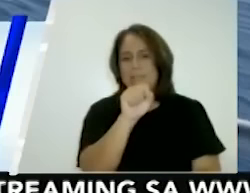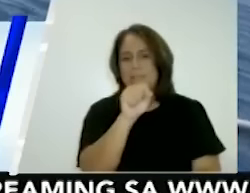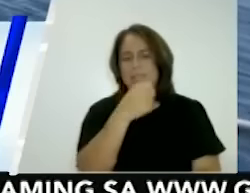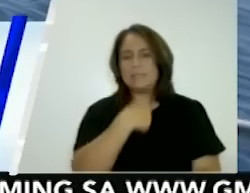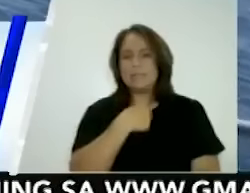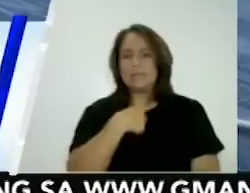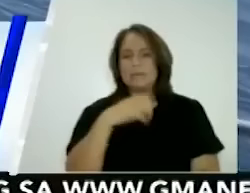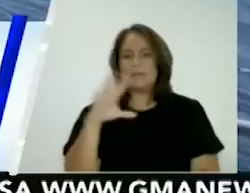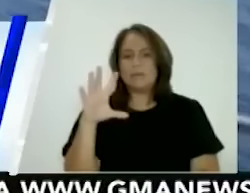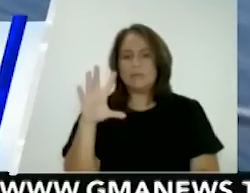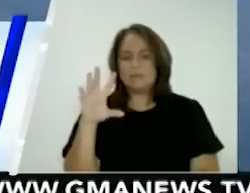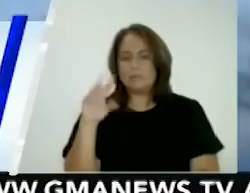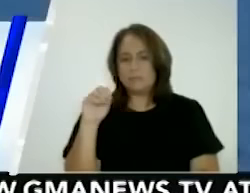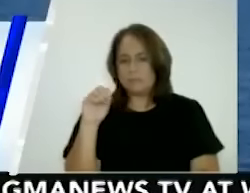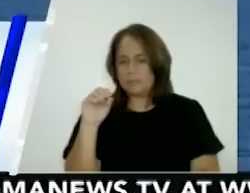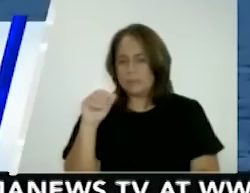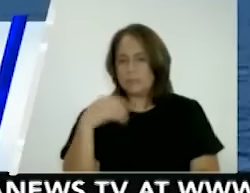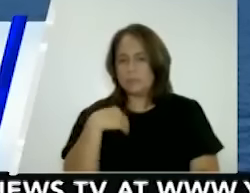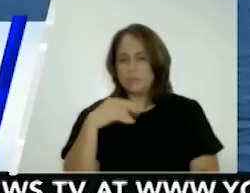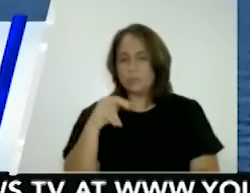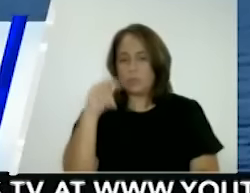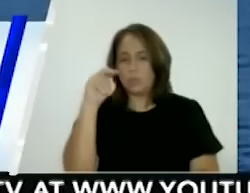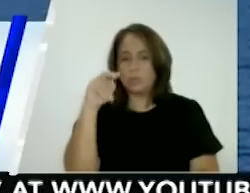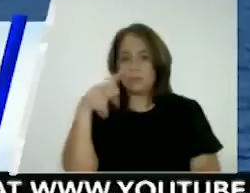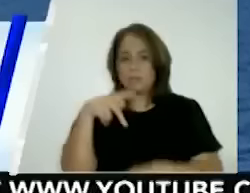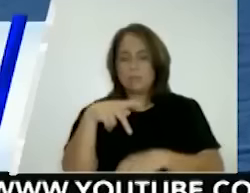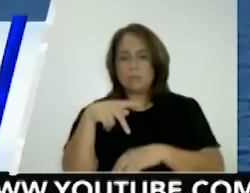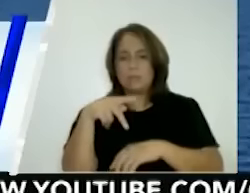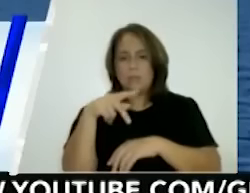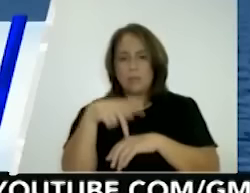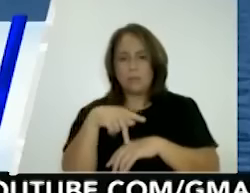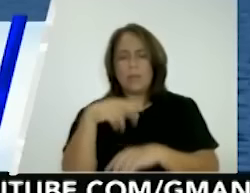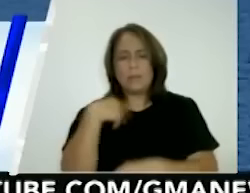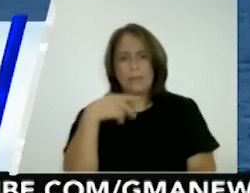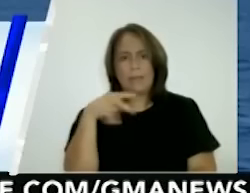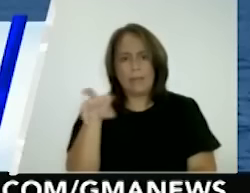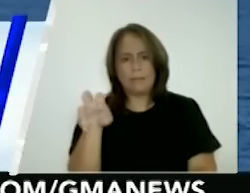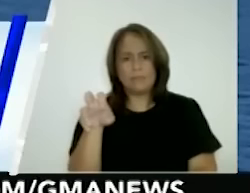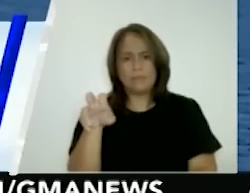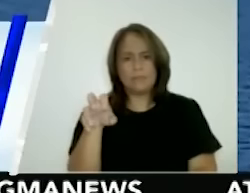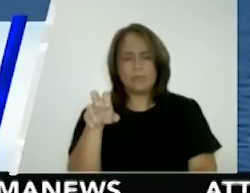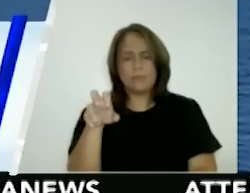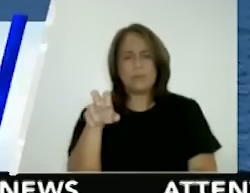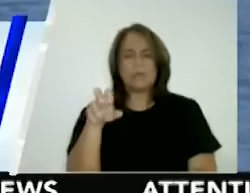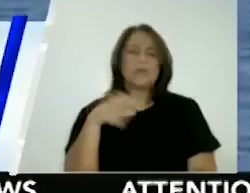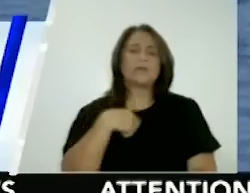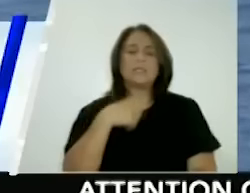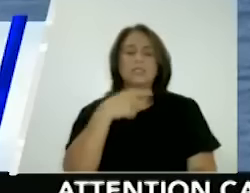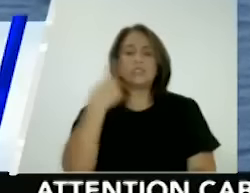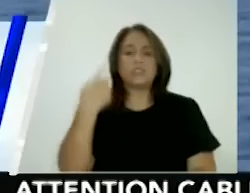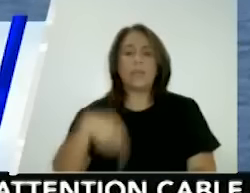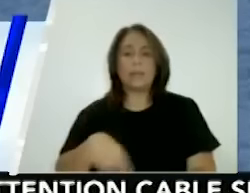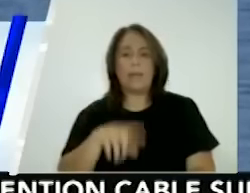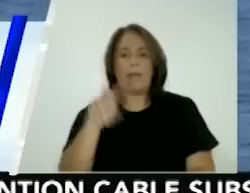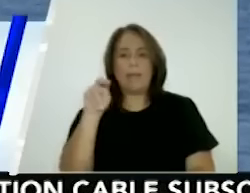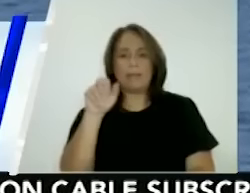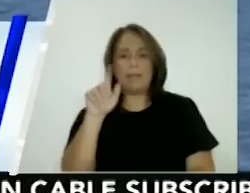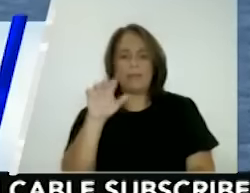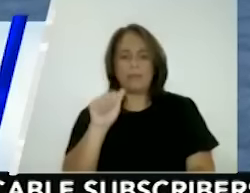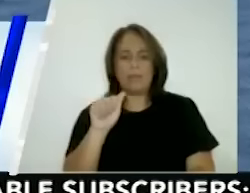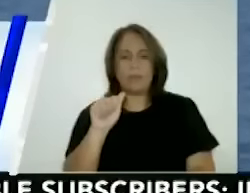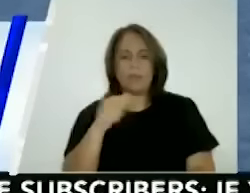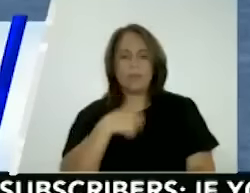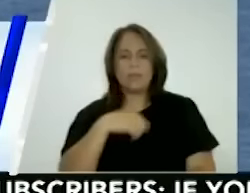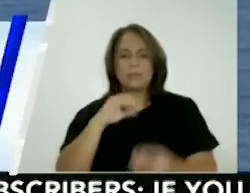na sa kanluran ng Northern Palawan, bumungad ang barko ng People's Liberation Army Navy ng China na may bow number